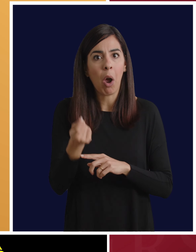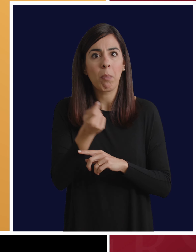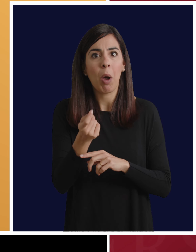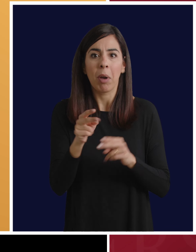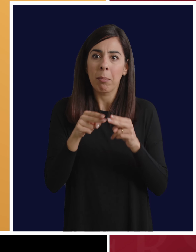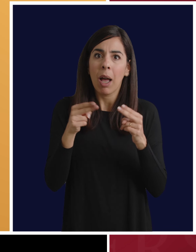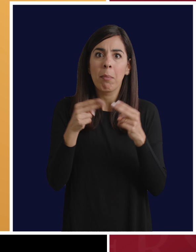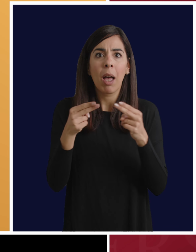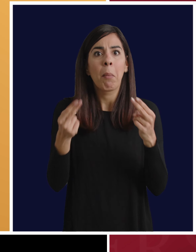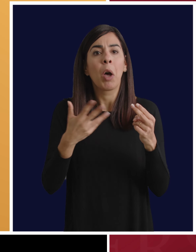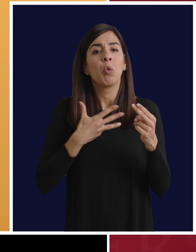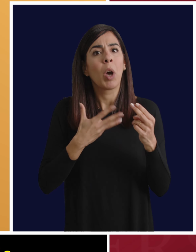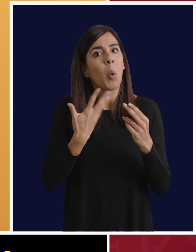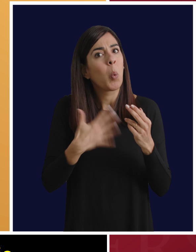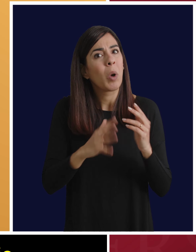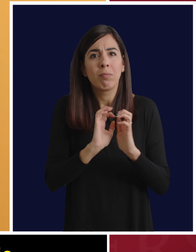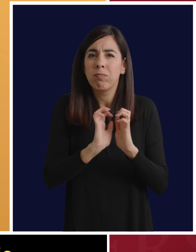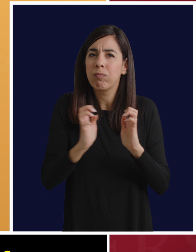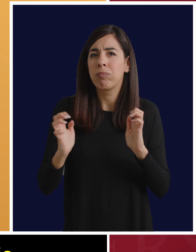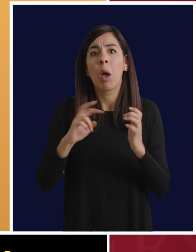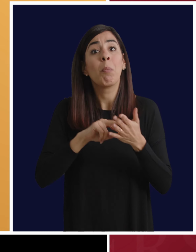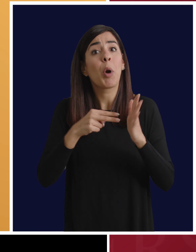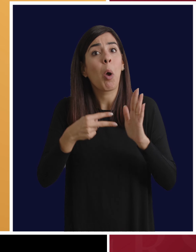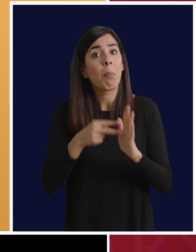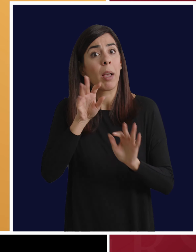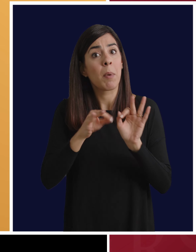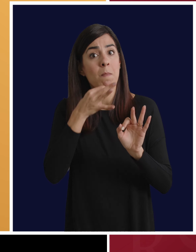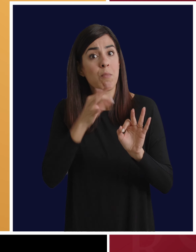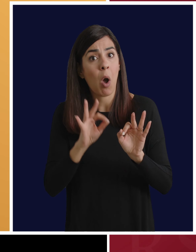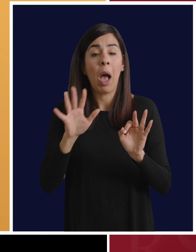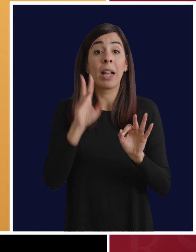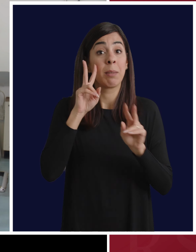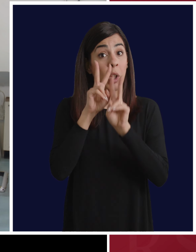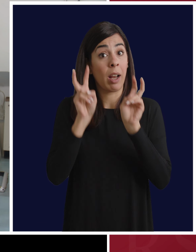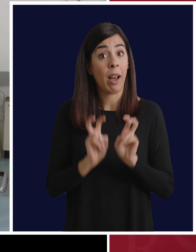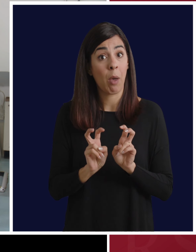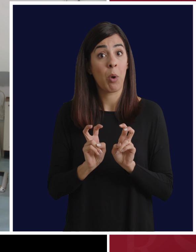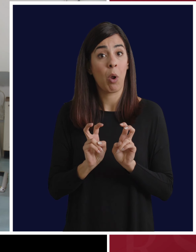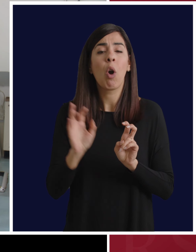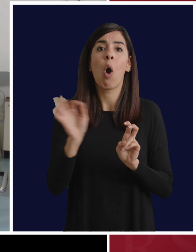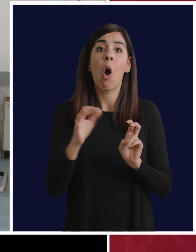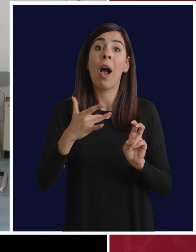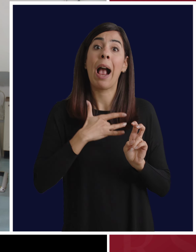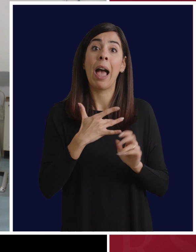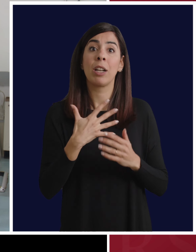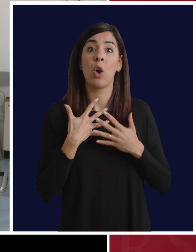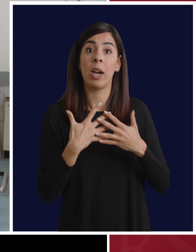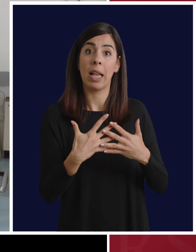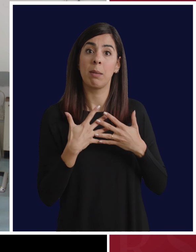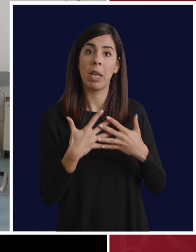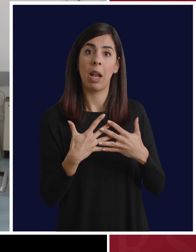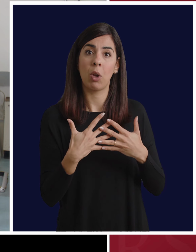c'è un mondo dietro la fisioterapia che tratta le problematiche ad esempio come quelle neurologiche o cardiorespiratorie.